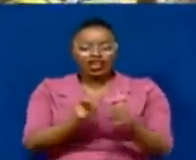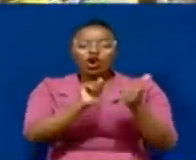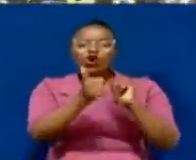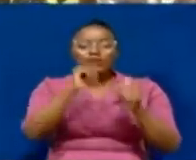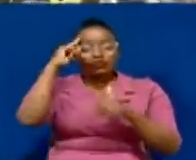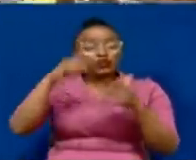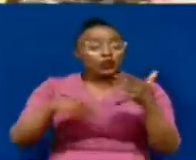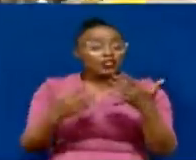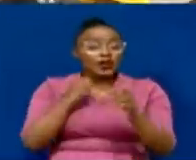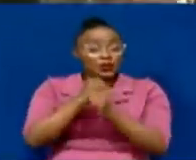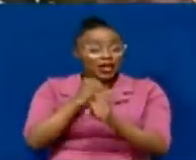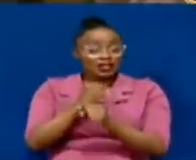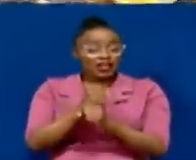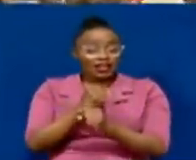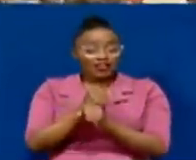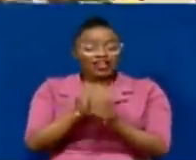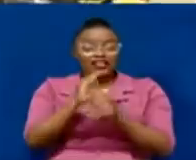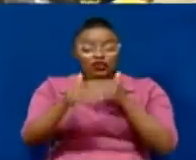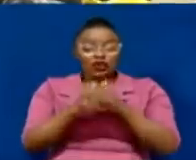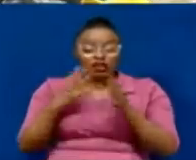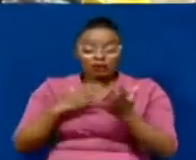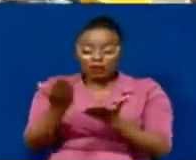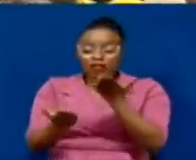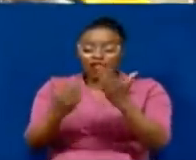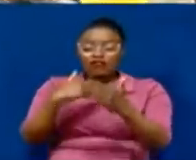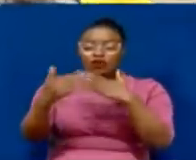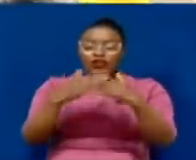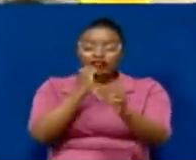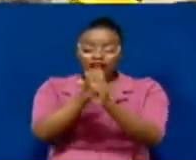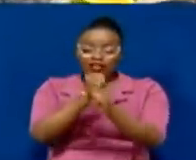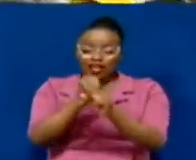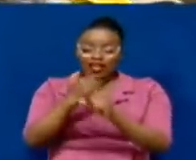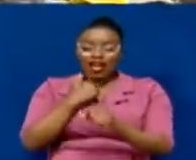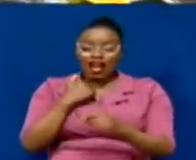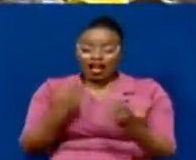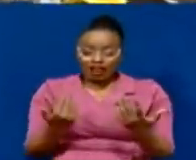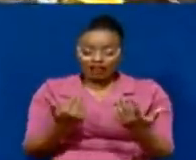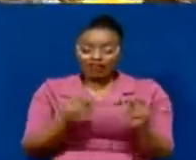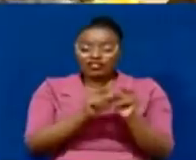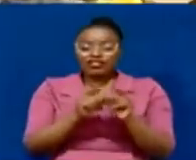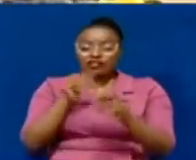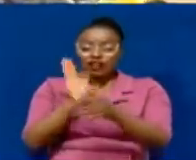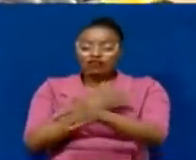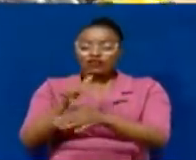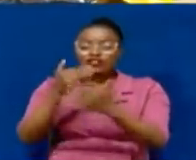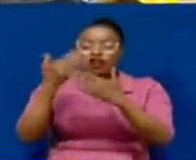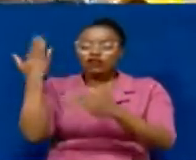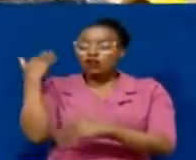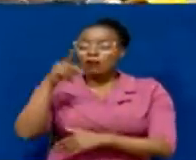Ni mashindano ya kazi. Na kila mtu anapimwa na ile kazi amefanya. Si bwana kitendawili alikuwa prime